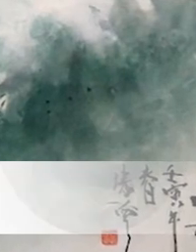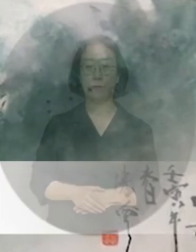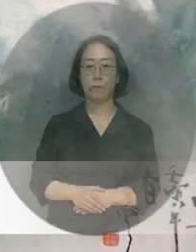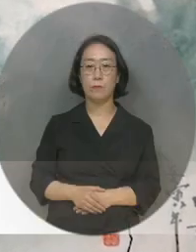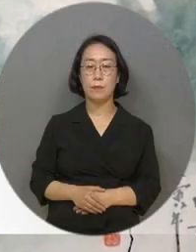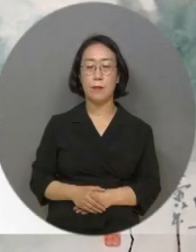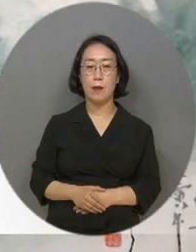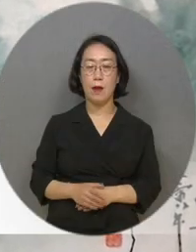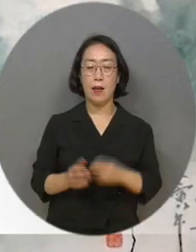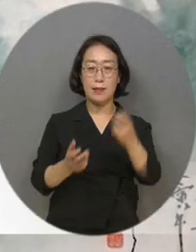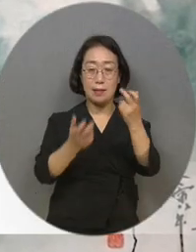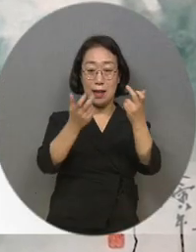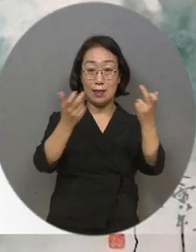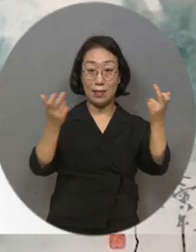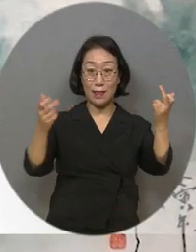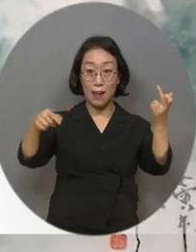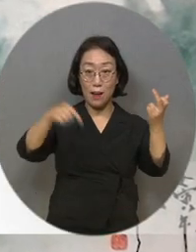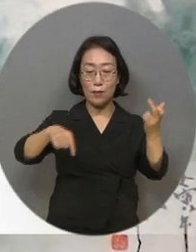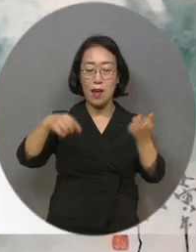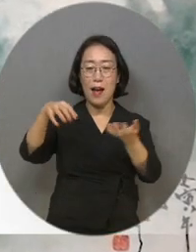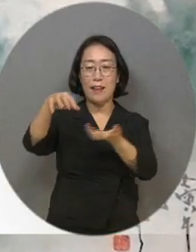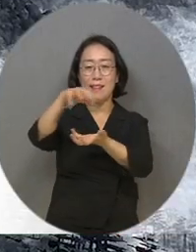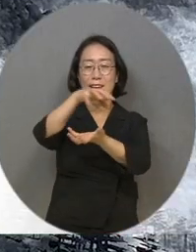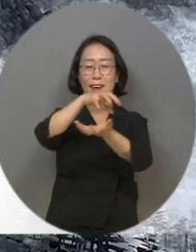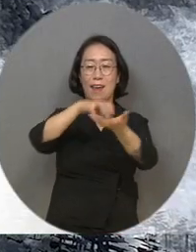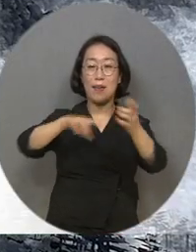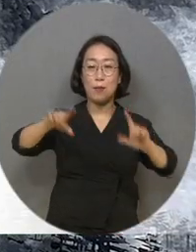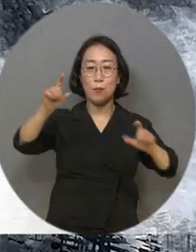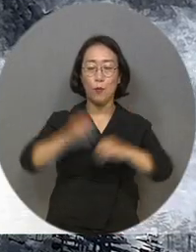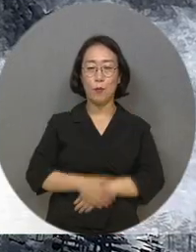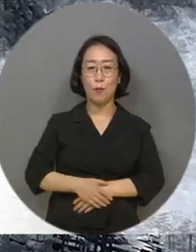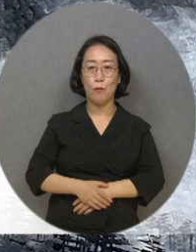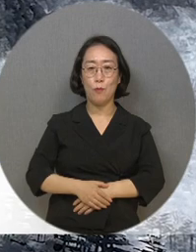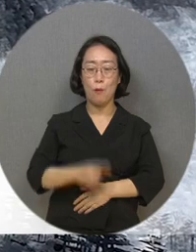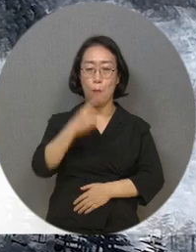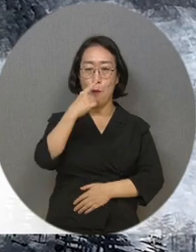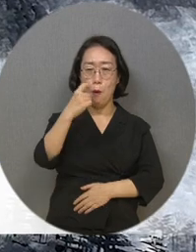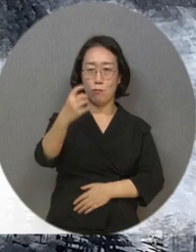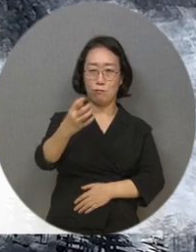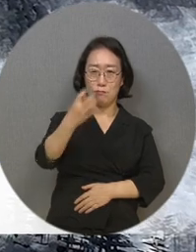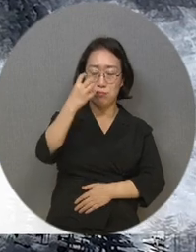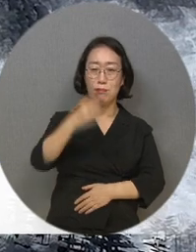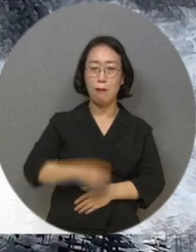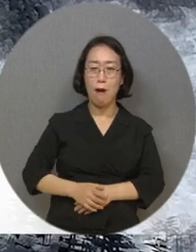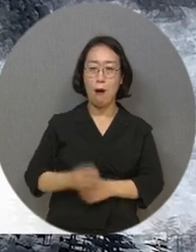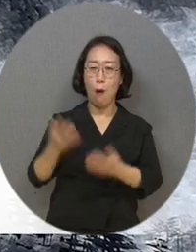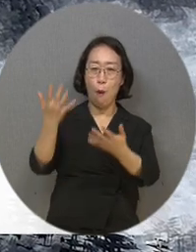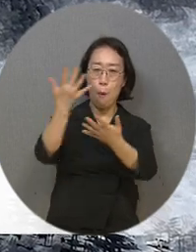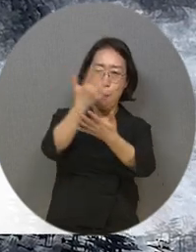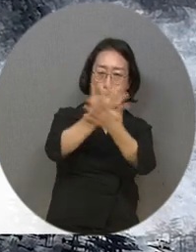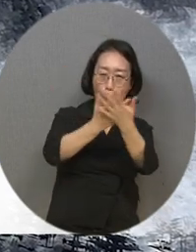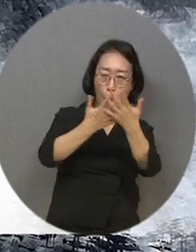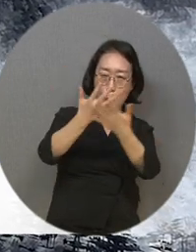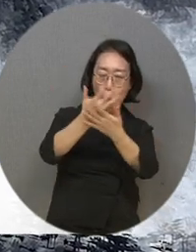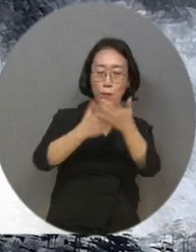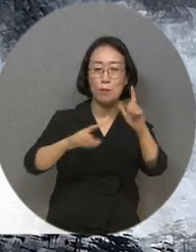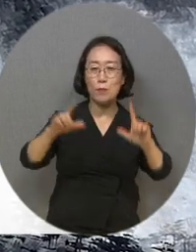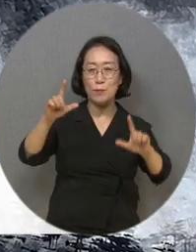바위산 사이로 안개가 자욱한 풍경은 웅장하고 몽환적이며 신비롭게 느껴집니다.